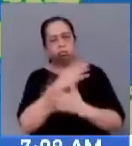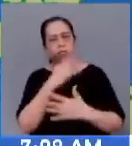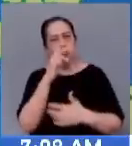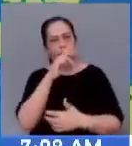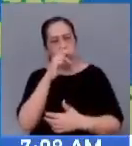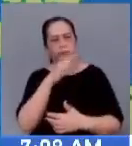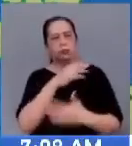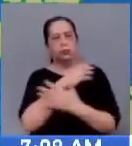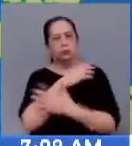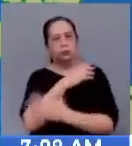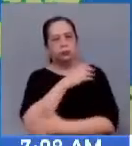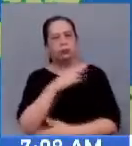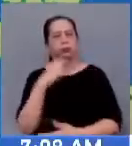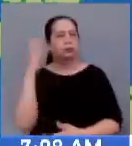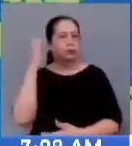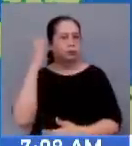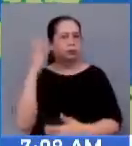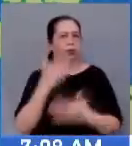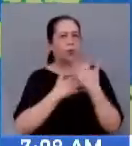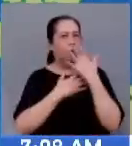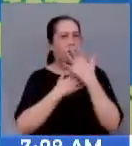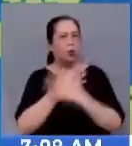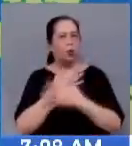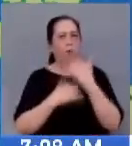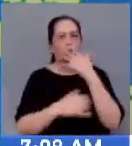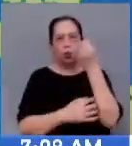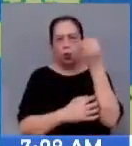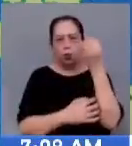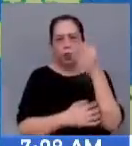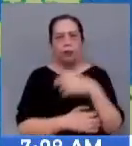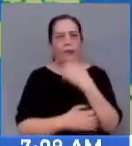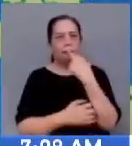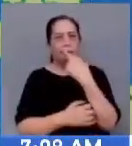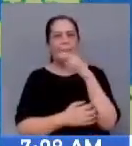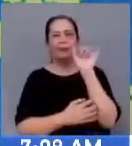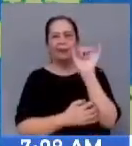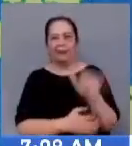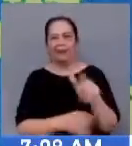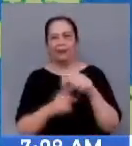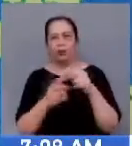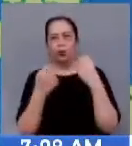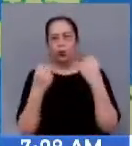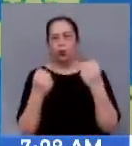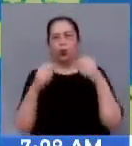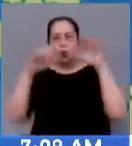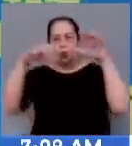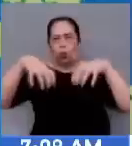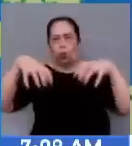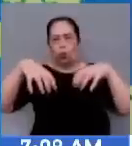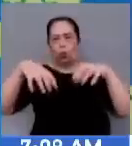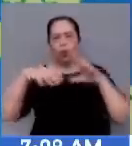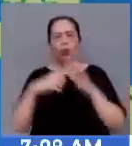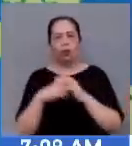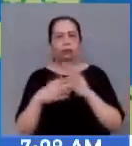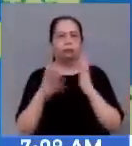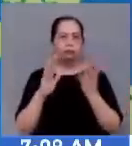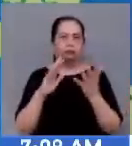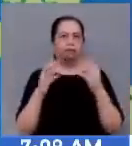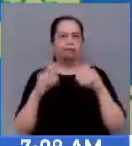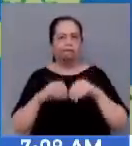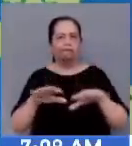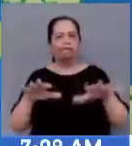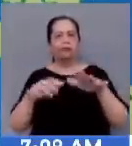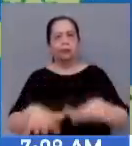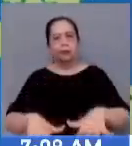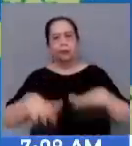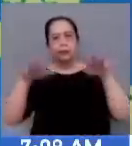kulay na yan. Pero yung mga kulay orange at pula, yan po yung mga intense thunderstorm na pwedeng maging dahilan ng pagbaha at maging